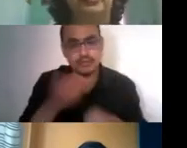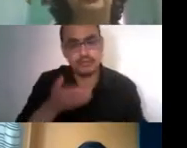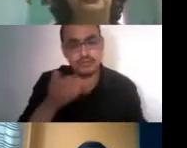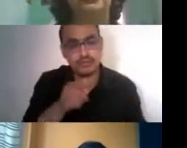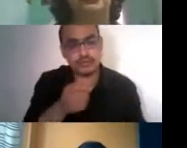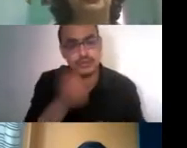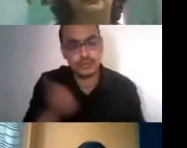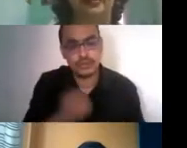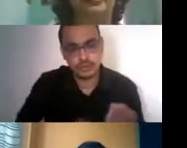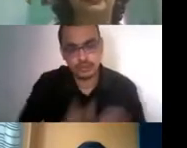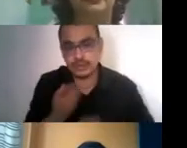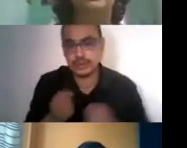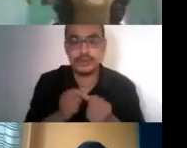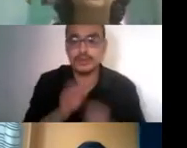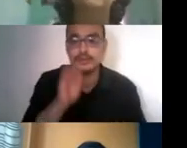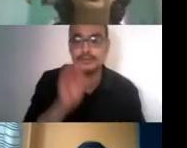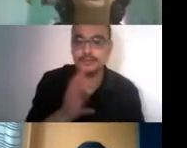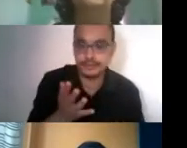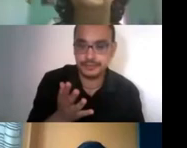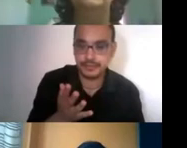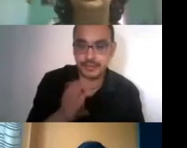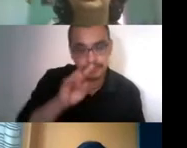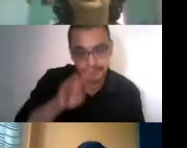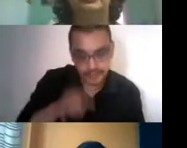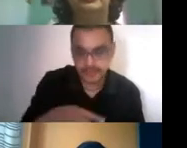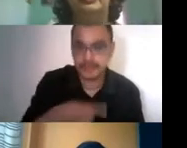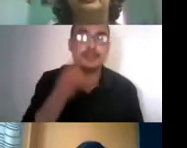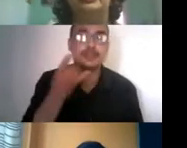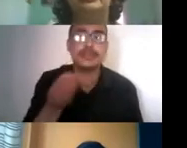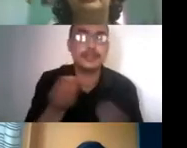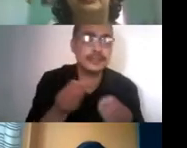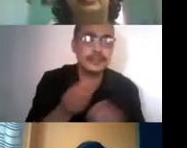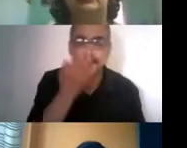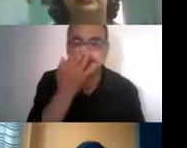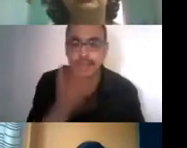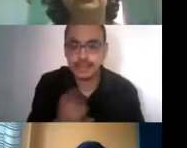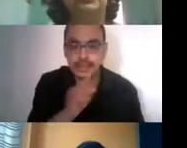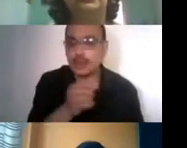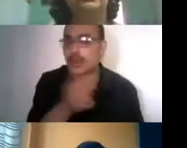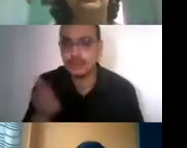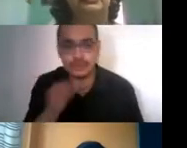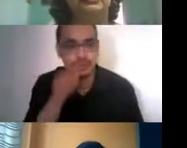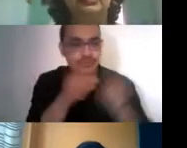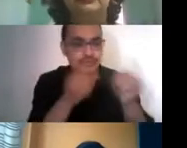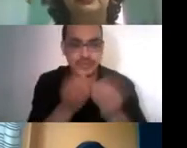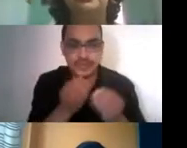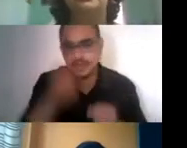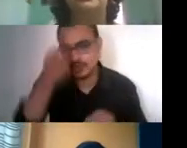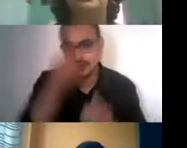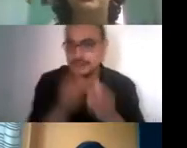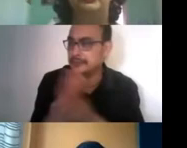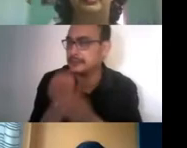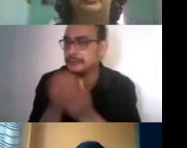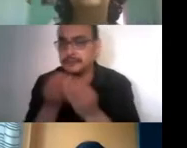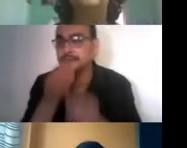बनाएर त बस्न सकिँदैन, गर्न सकिँदैन। अनि फेरि के हुन्छ, फेरि केही न केही कारणले एउटाले अर्कोलाई दोष दिने, टेन्सन सिर्जना हुने हुन्छ,